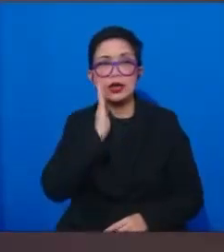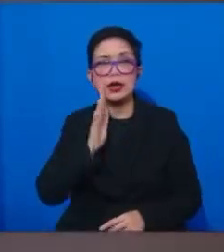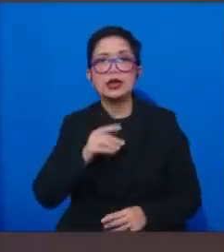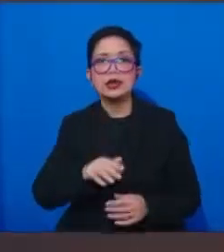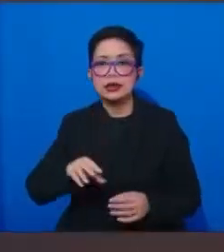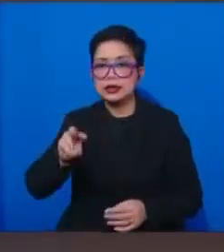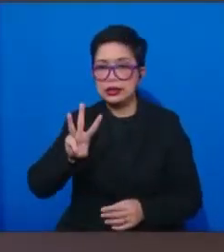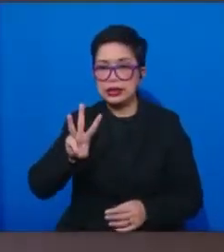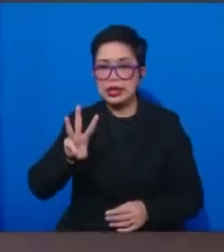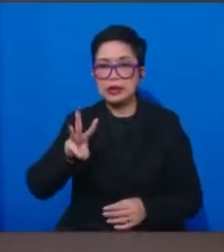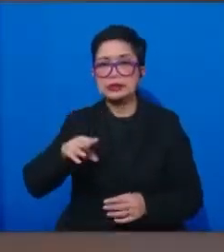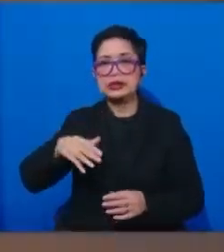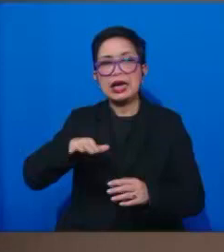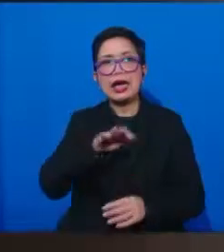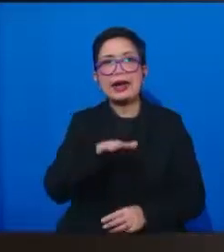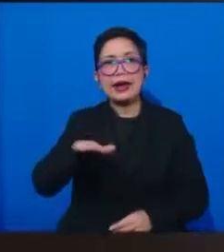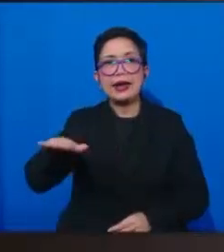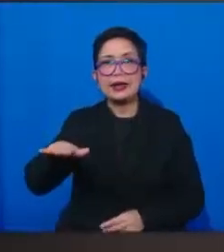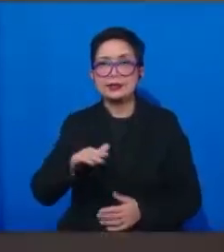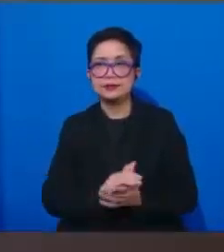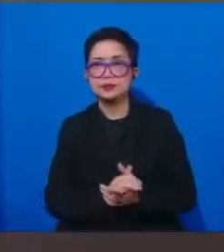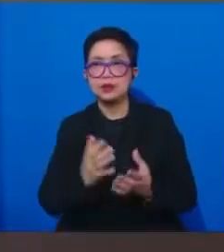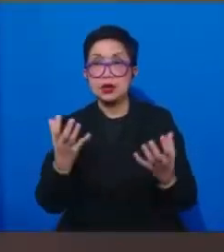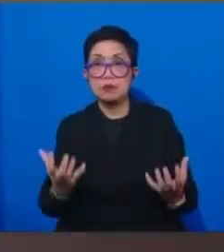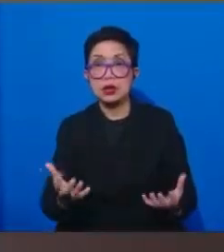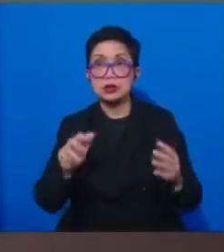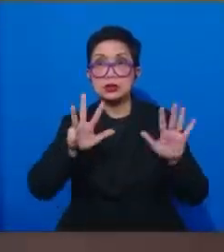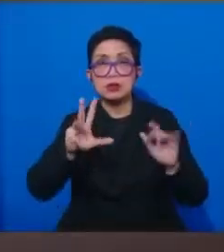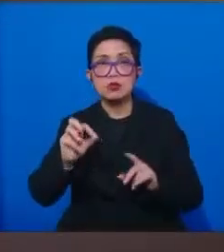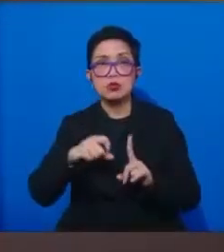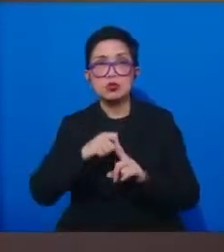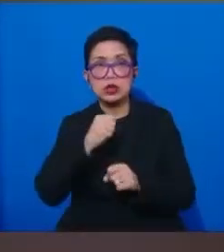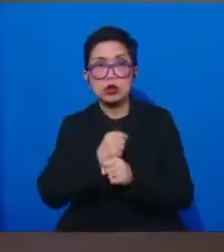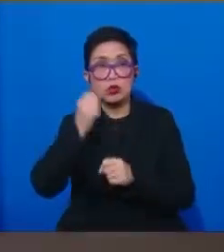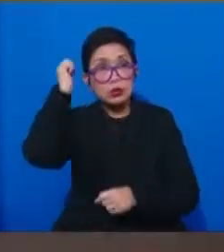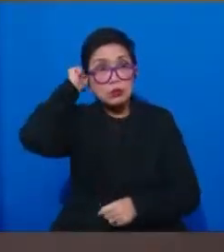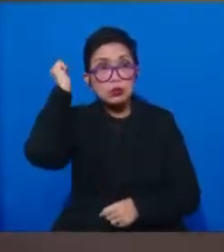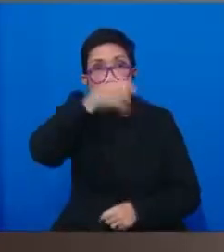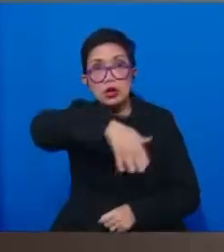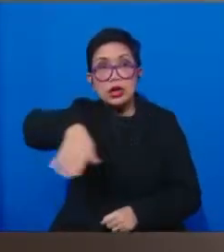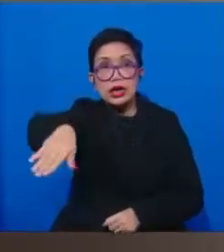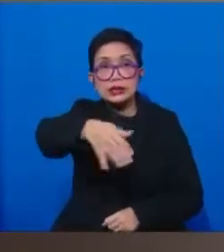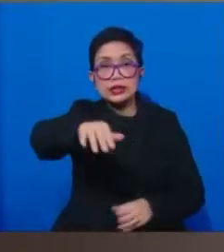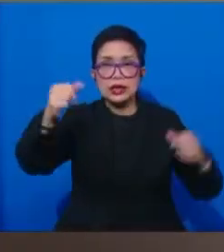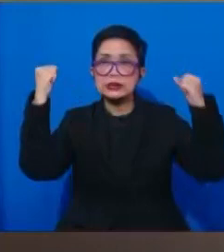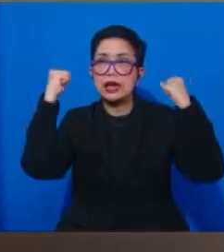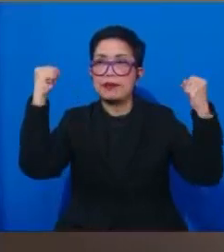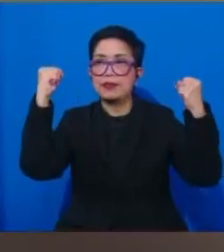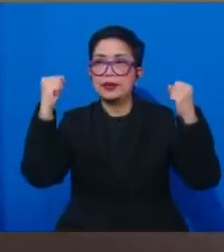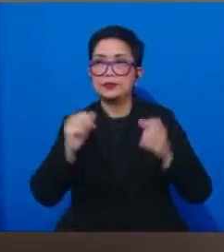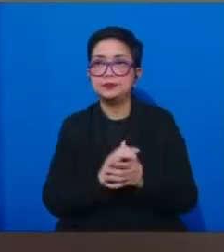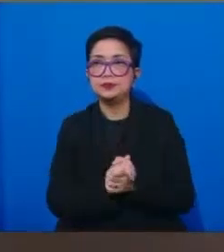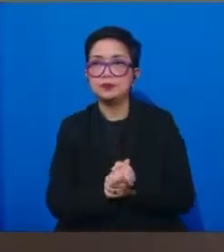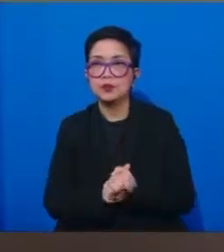gajah. Anak gajah dengan berat sekitar 90 kg ini memiliki fisik normal dan dalam keadaan sehat. Dan hingga saat ini